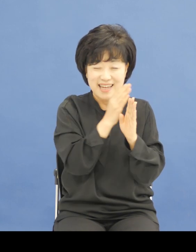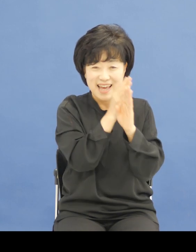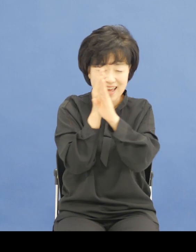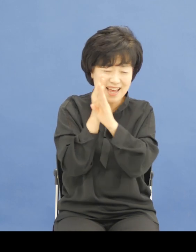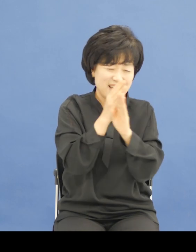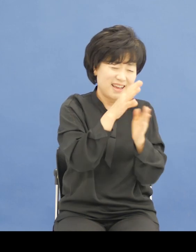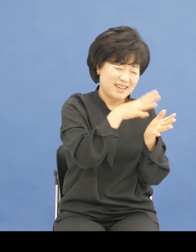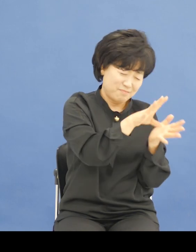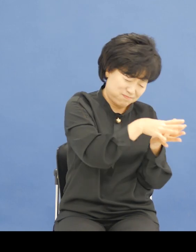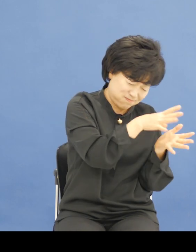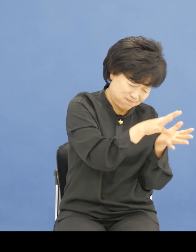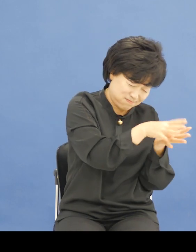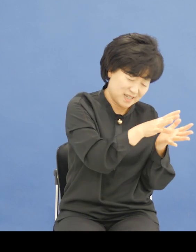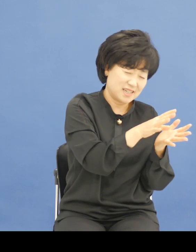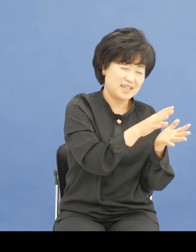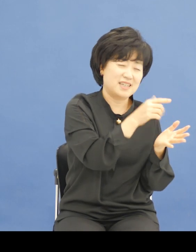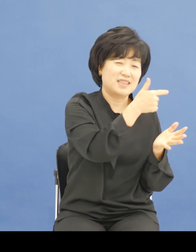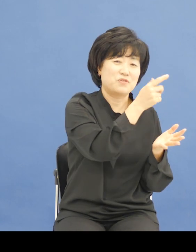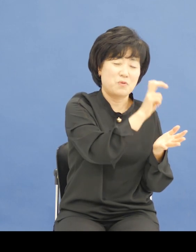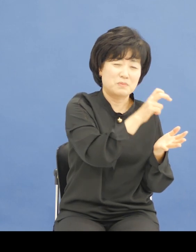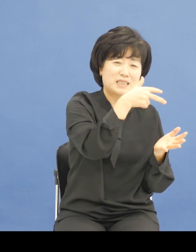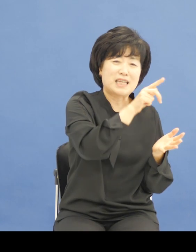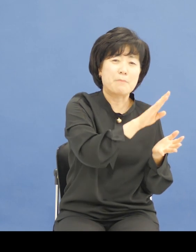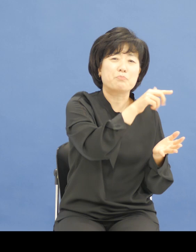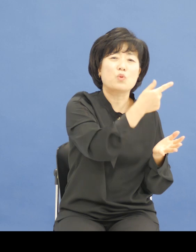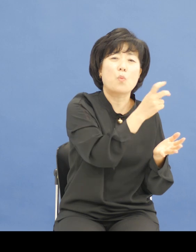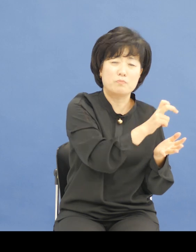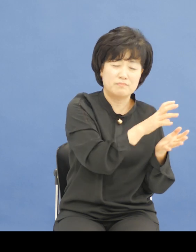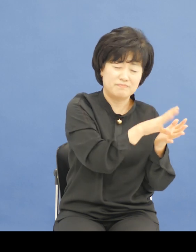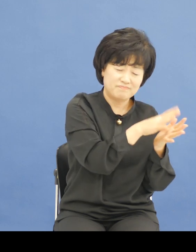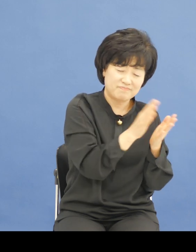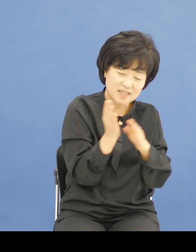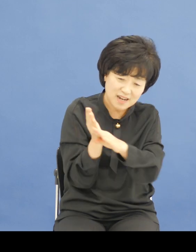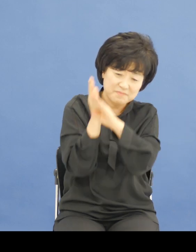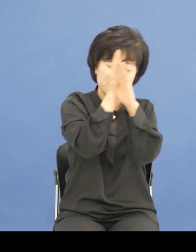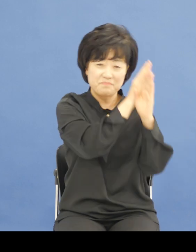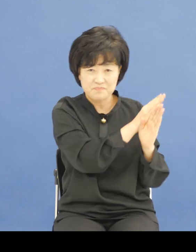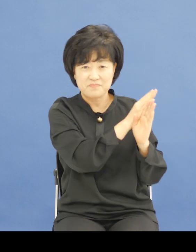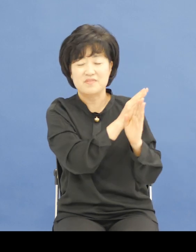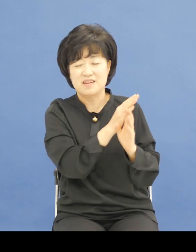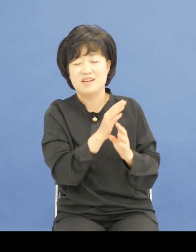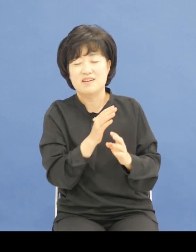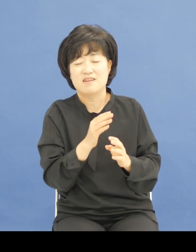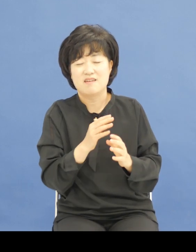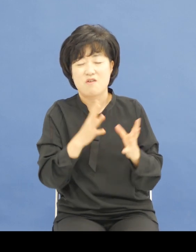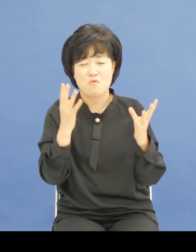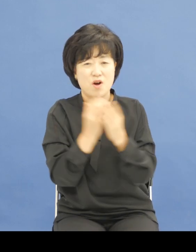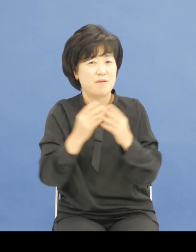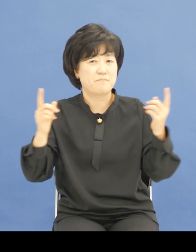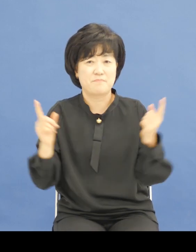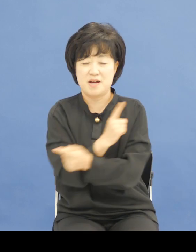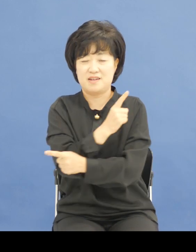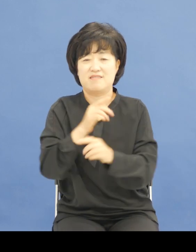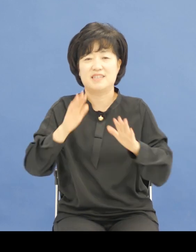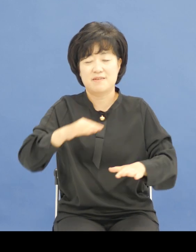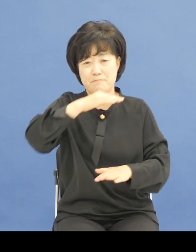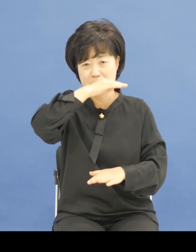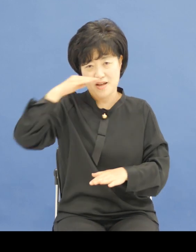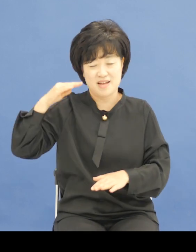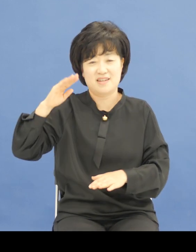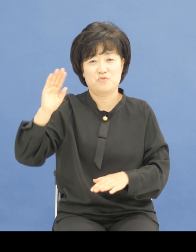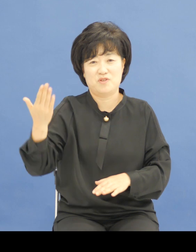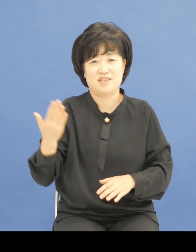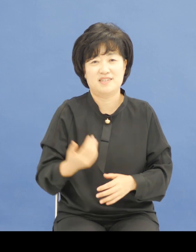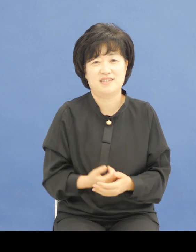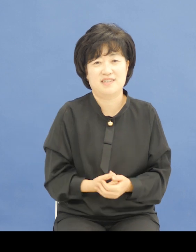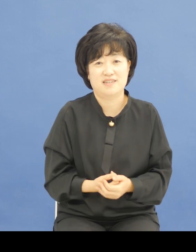잡놈 맞는데 삶이 확 바뀌어져서 이제 내 맘대로 지금 안 사는 것 같아요. 그럼 그 전에 이제 그 한국에 사실